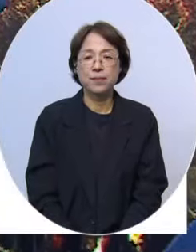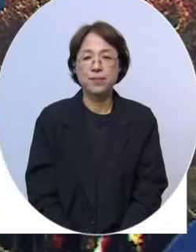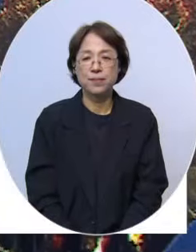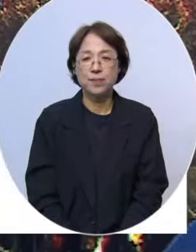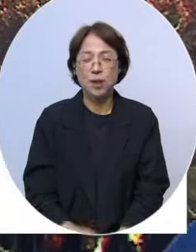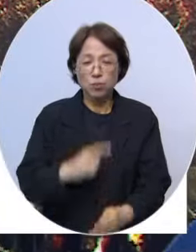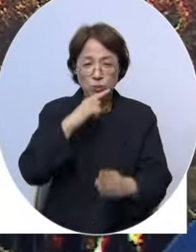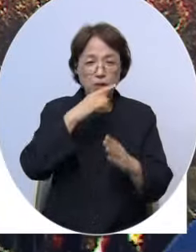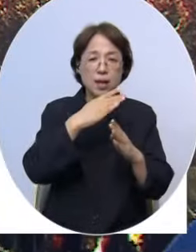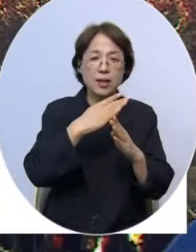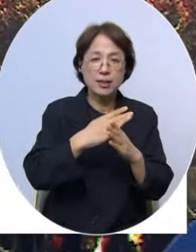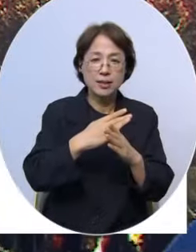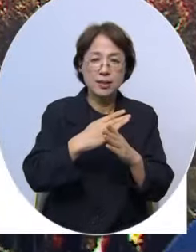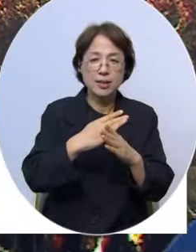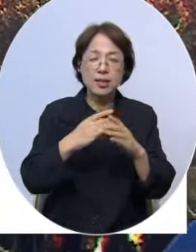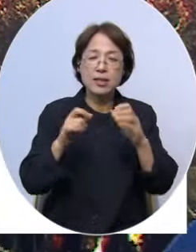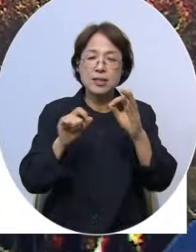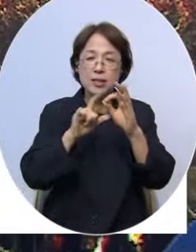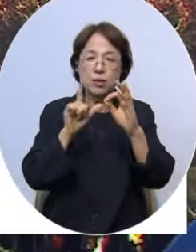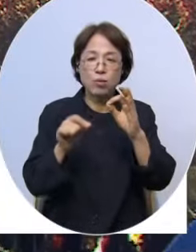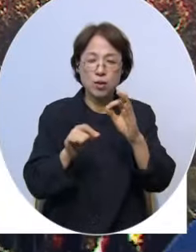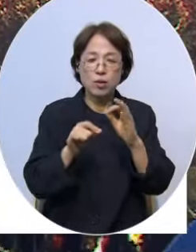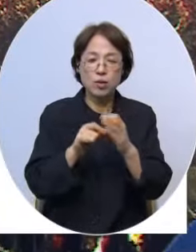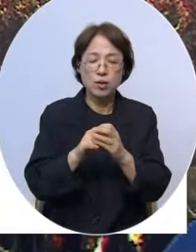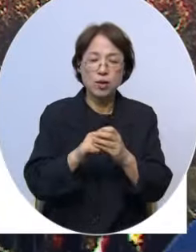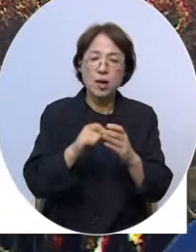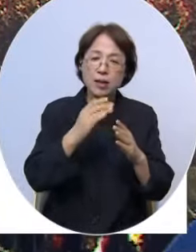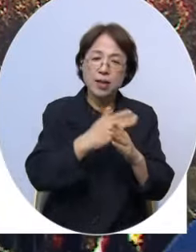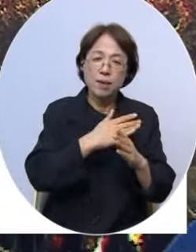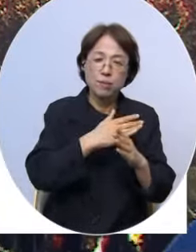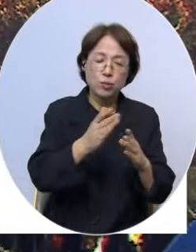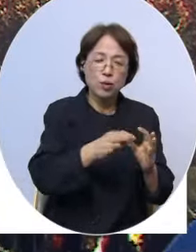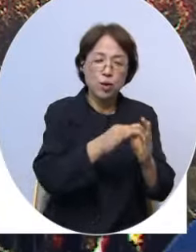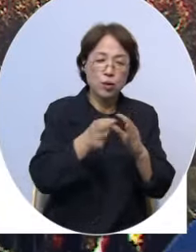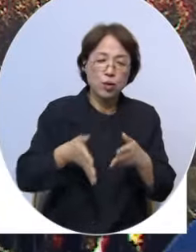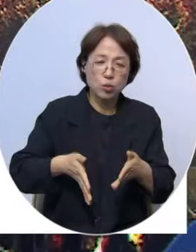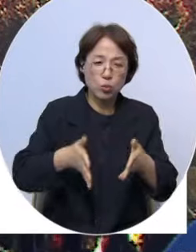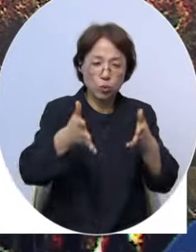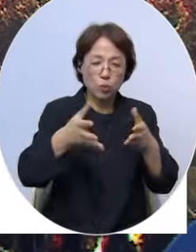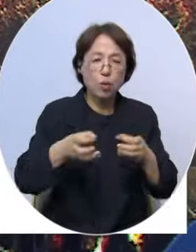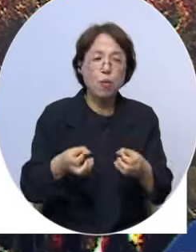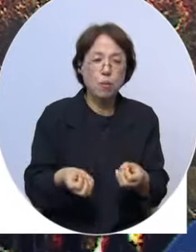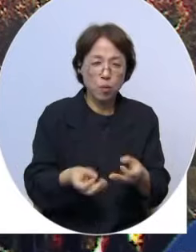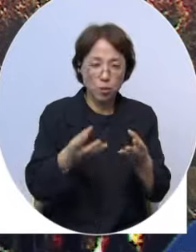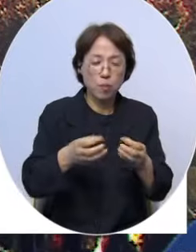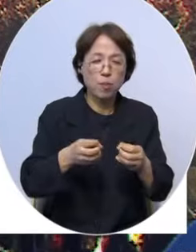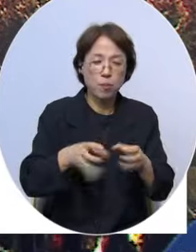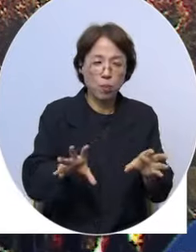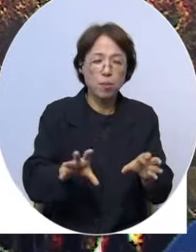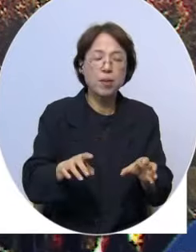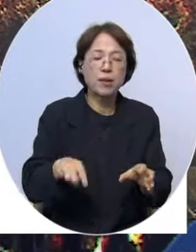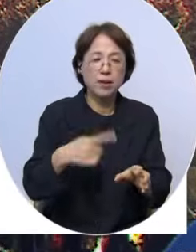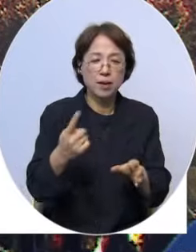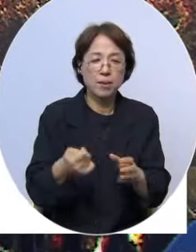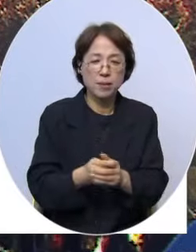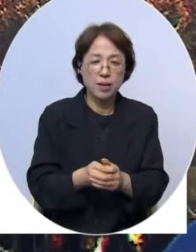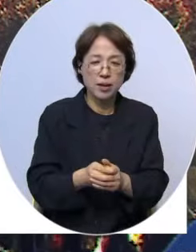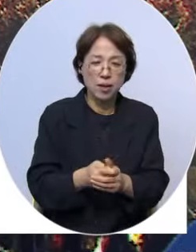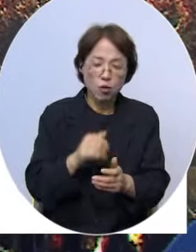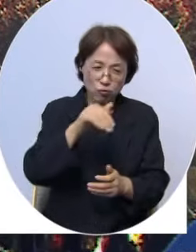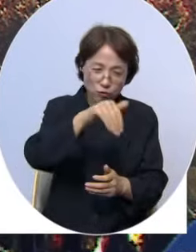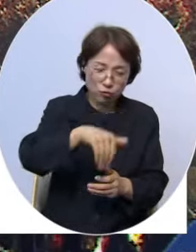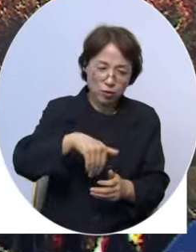북한이 지난달 경의선과 동해선 남북 연결 도로를 폭파한 이후 전차 기동을 막기 위한 구덩이를